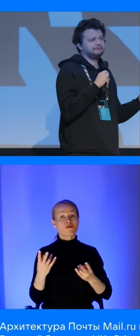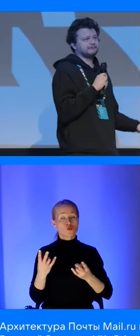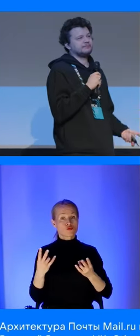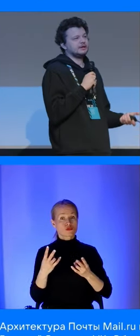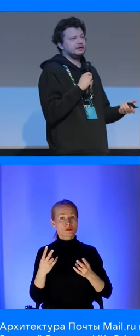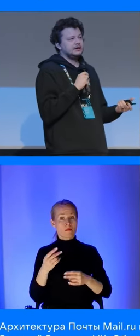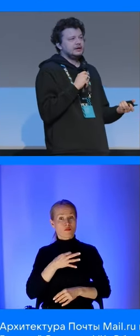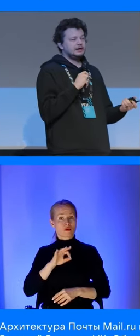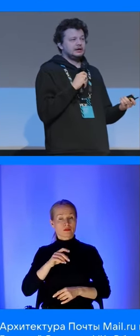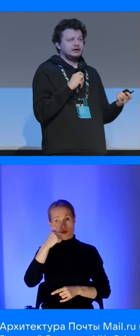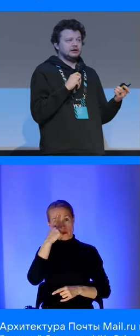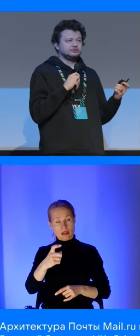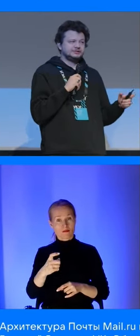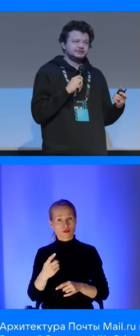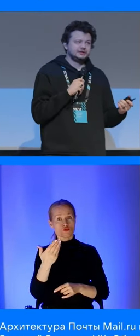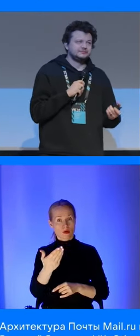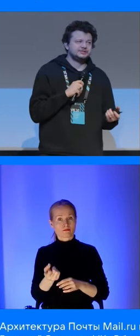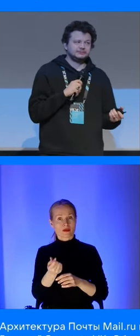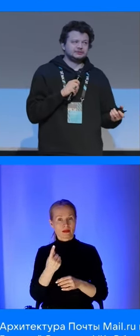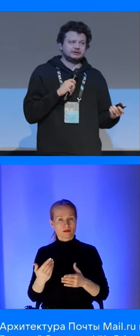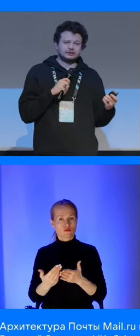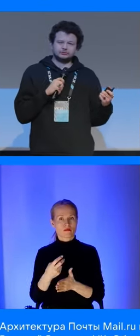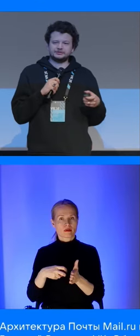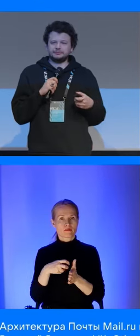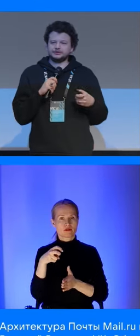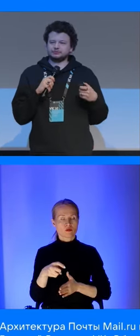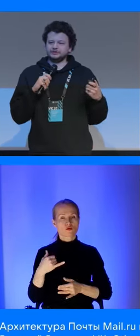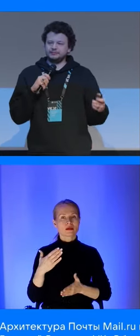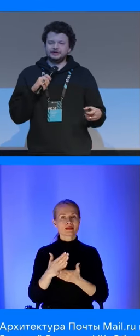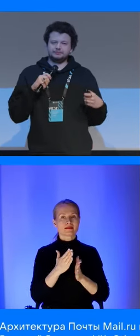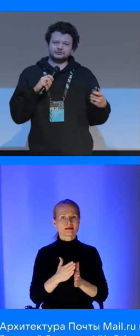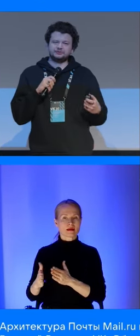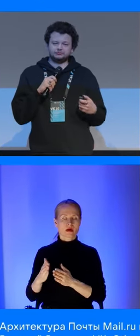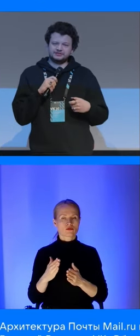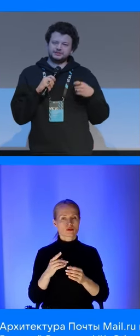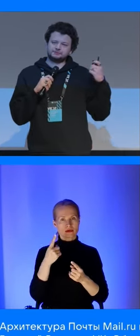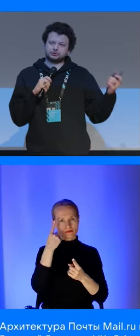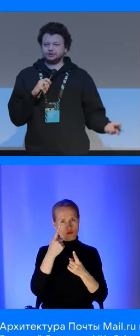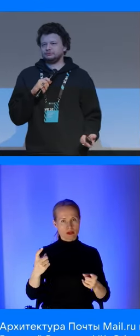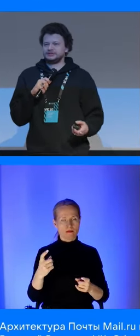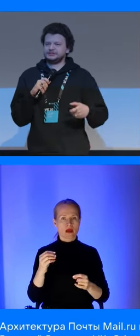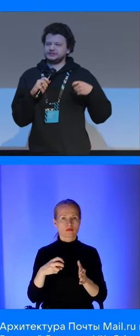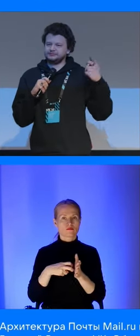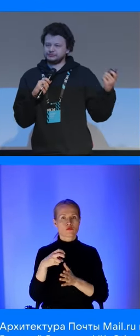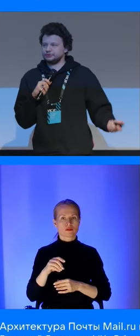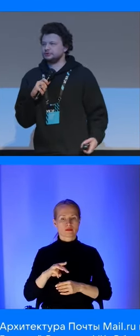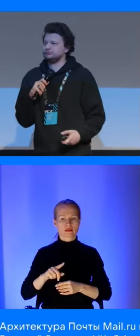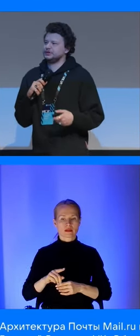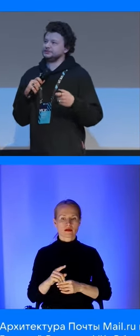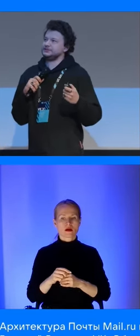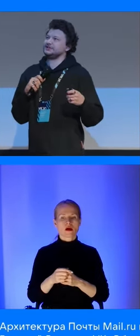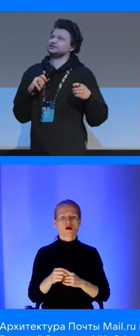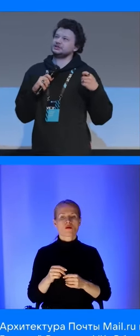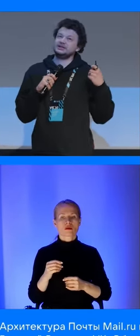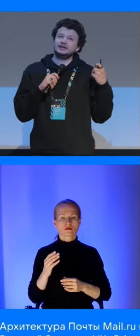этом. У нас есть real-time-система, которая занимается уведомлением пользователей. У нас есть пуши, у нас есть веб-сокеты, у